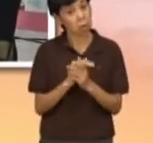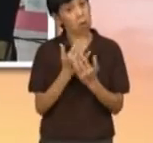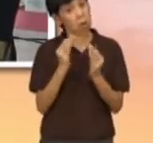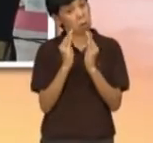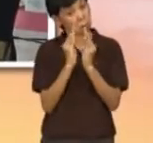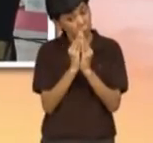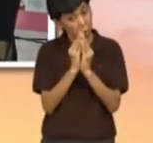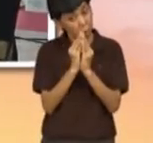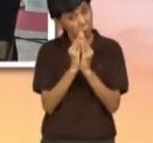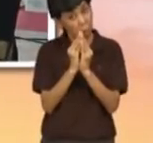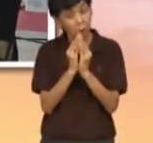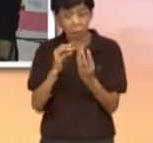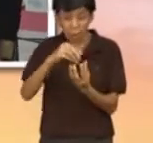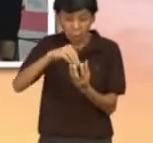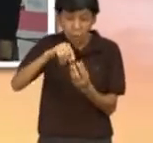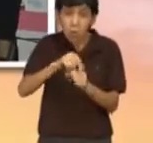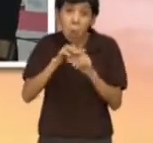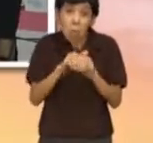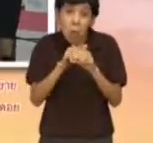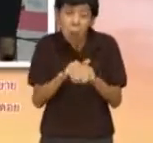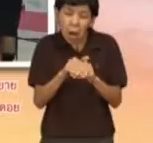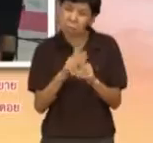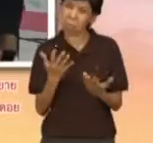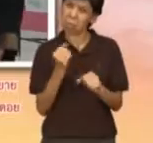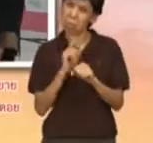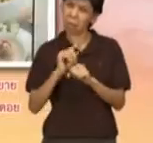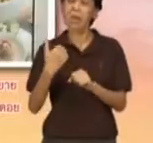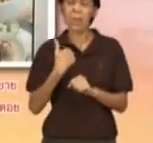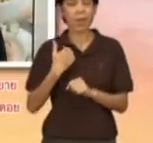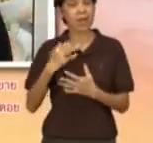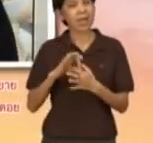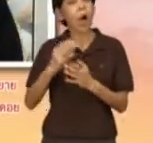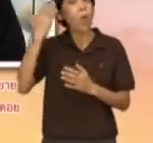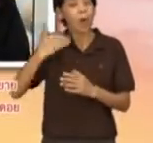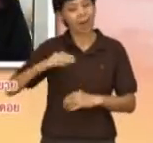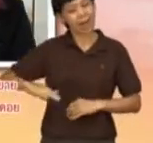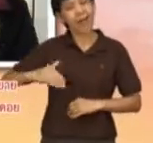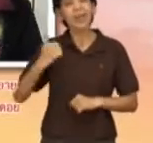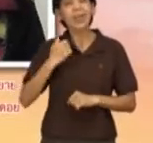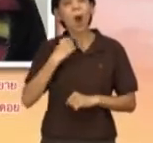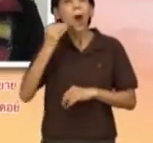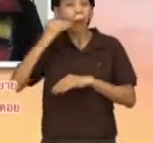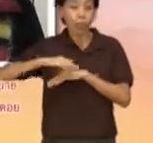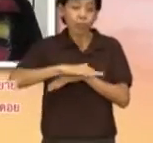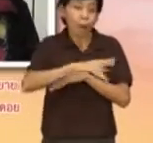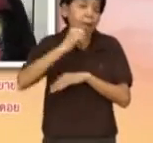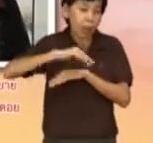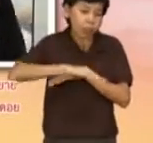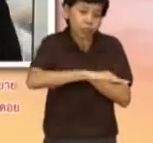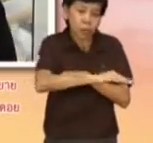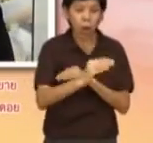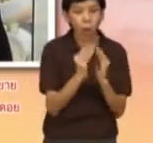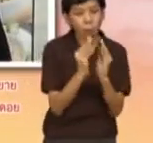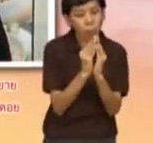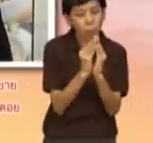หลวงหน่อยค่ะไม่ทราบว่าตอนเด็กๆนี่คือมีที่มายังไง ตอนเด็กๆเนี่ยที่บ้านจะเป็นบึงบัว ค่ะ นะคะแล้วคุณยายหม่อมหลวง